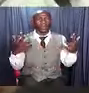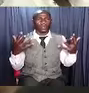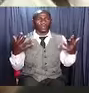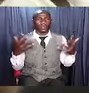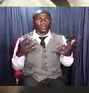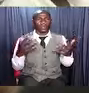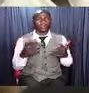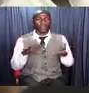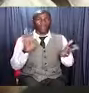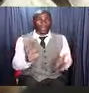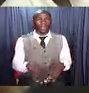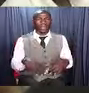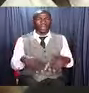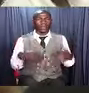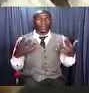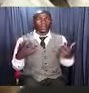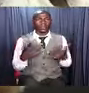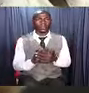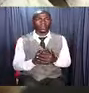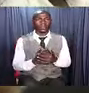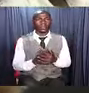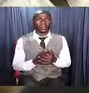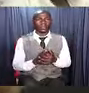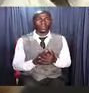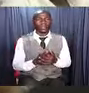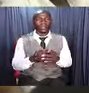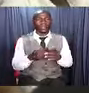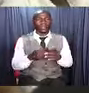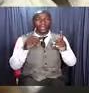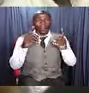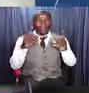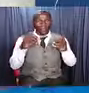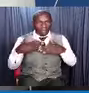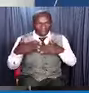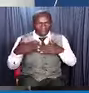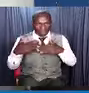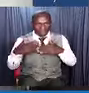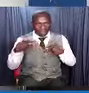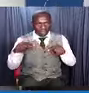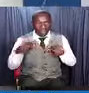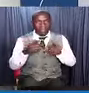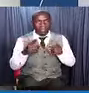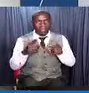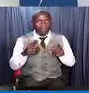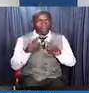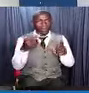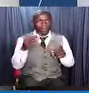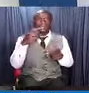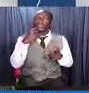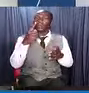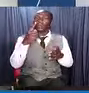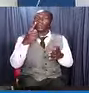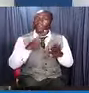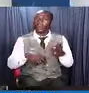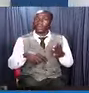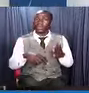Hallelujah. Hallelujah. Hallelujah. Hallelujah. Dambi ndio hii kabisa. This was the sin. Lakini la Mungu lasemaje? But what does